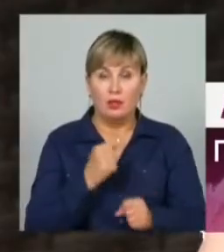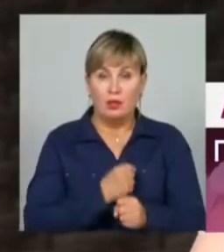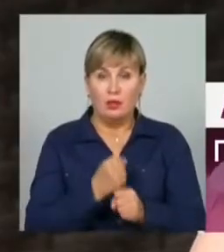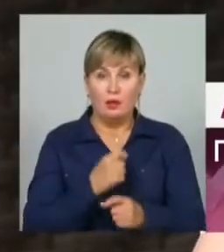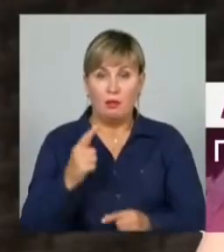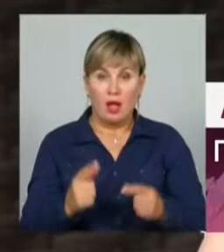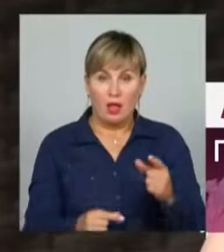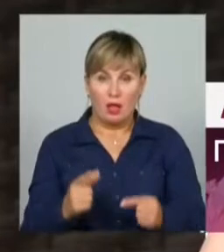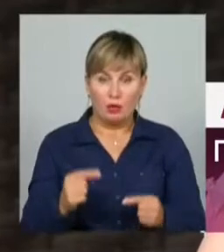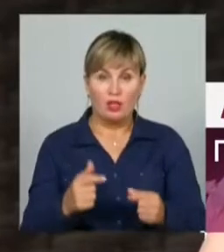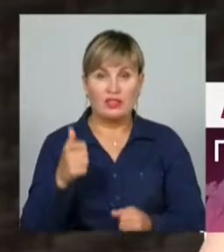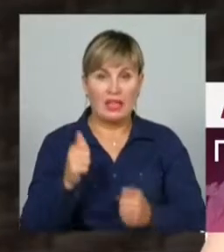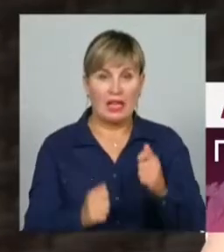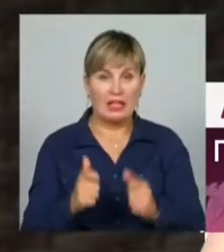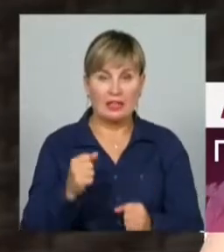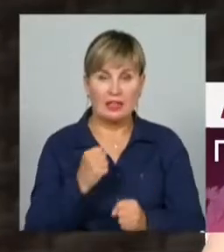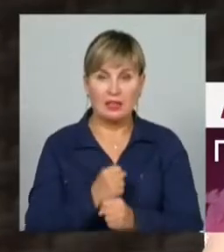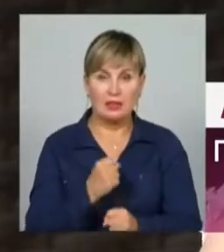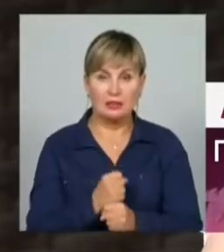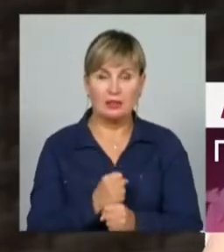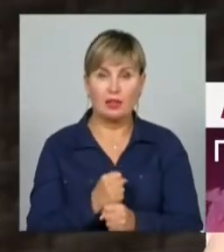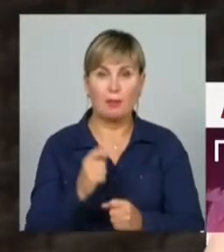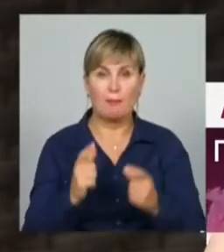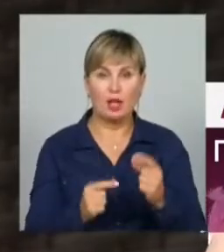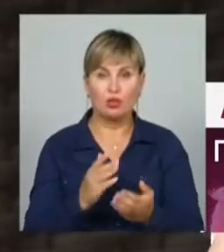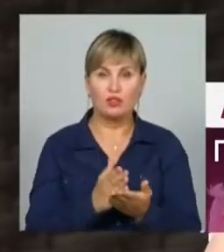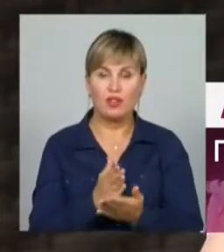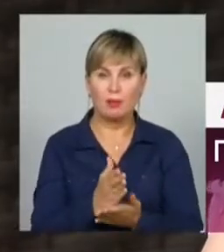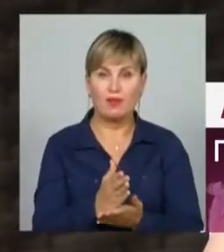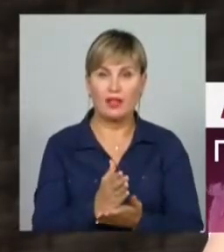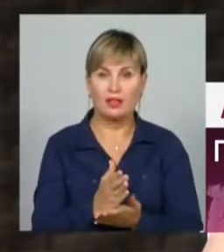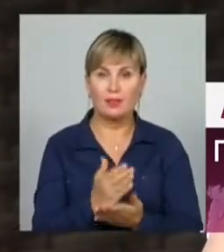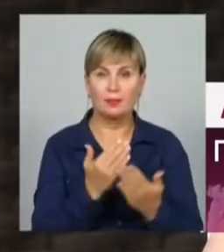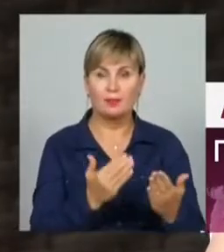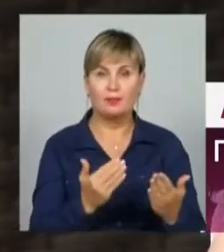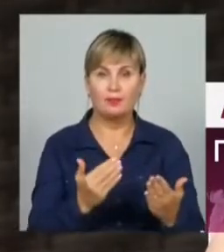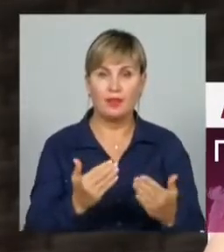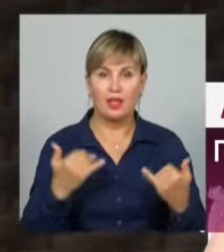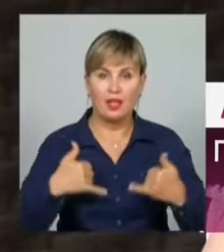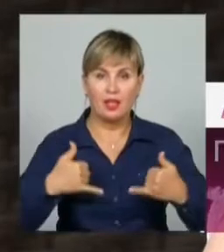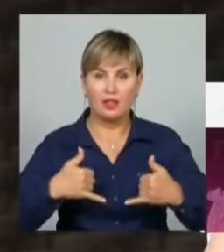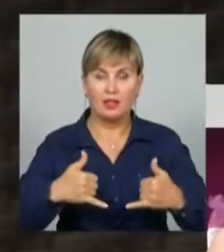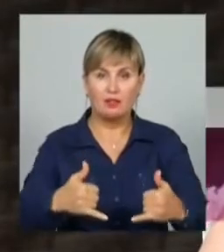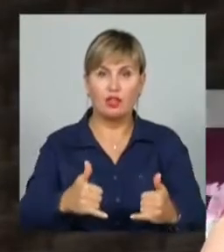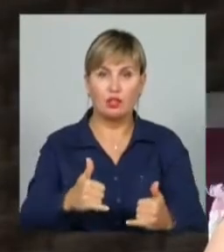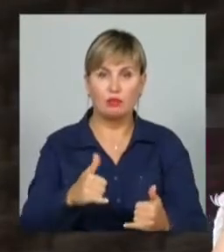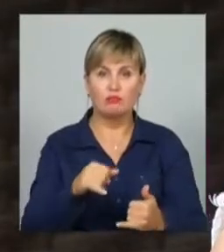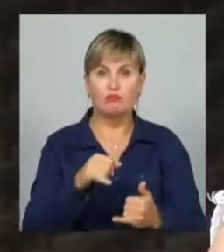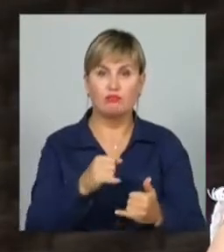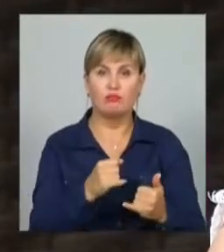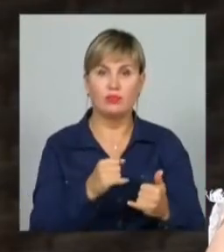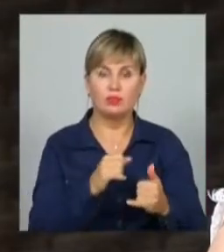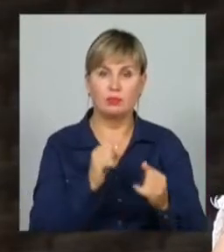есть доить коз именно молочного направления, разливать их в бутылочки,